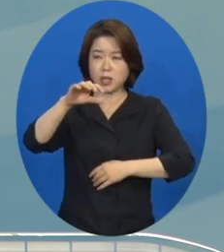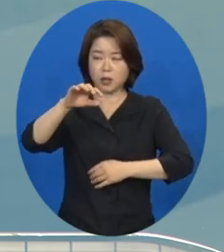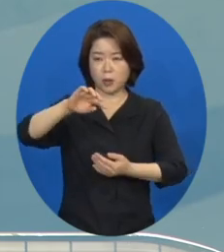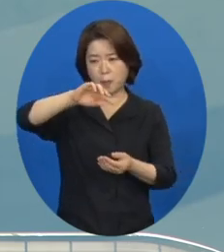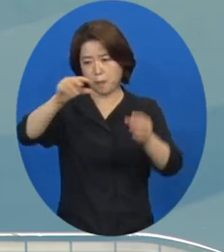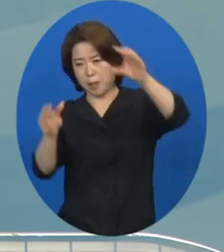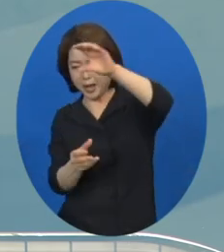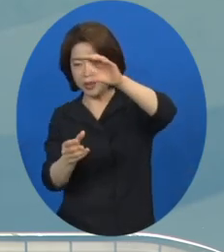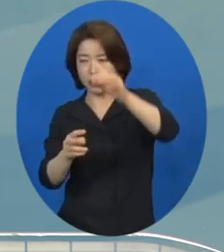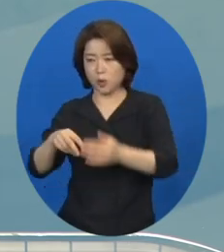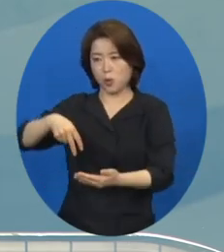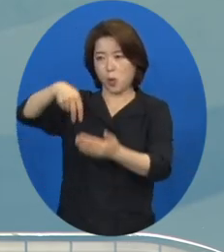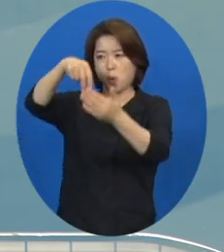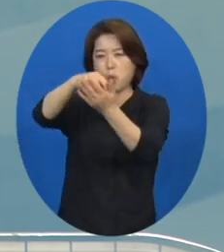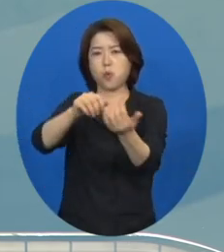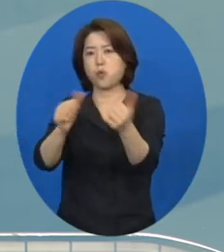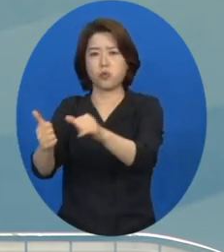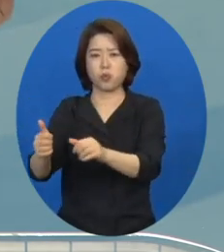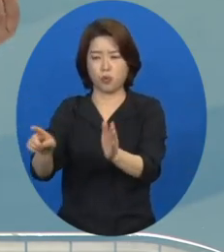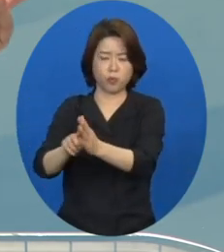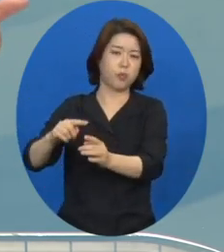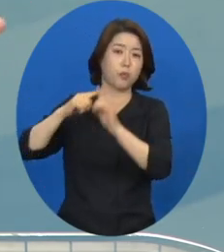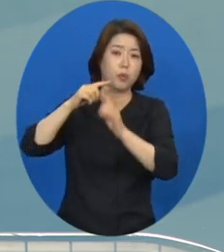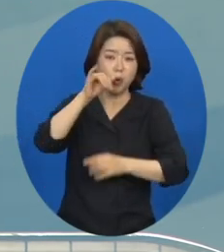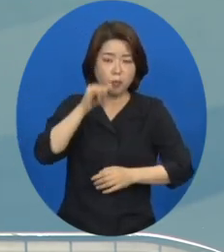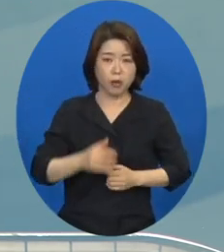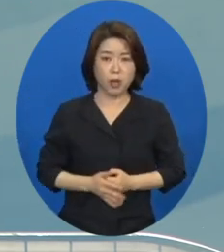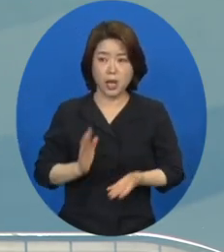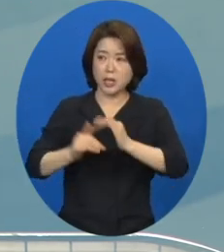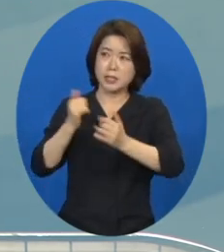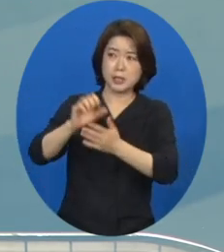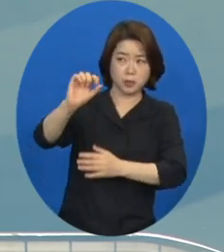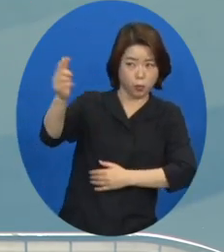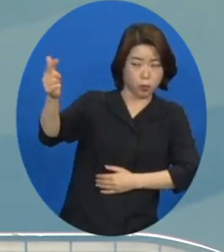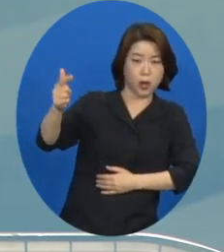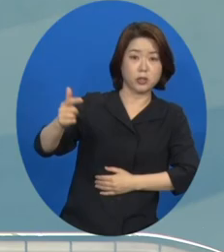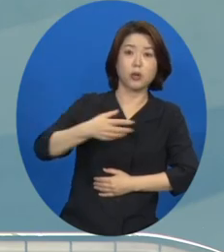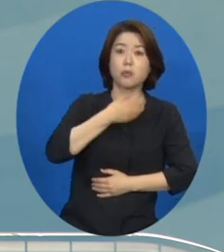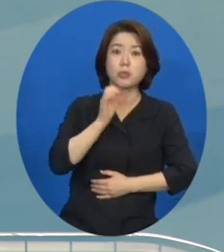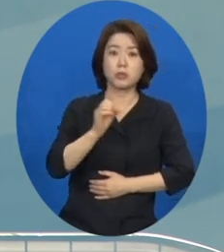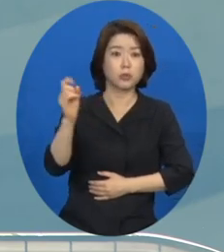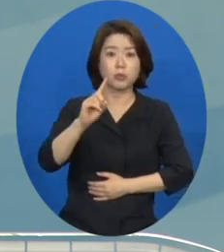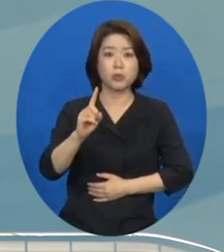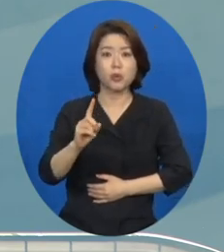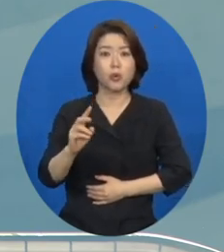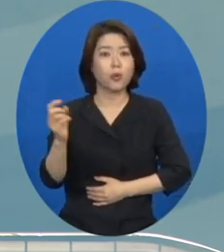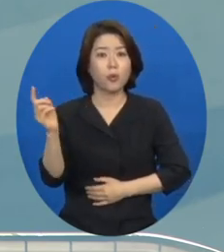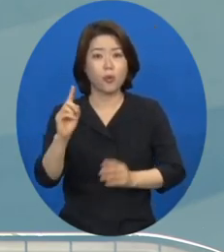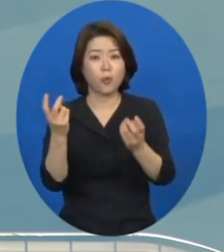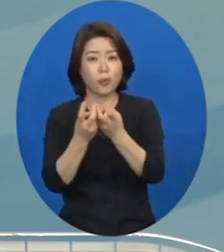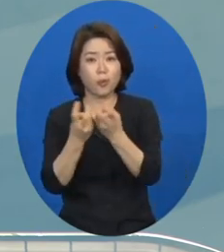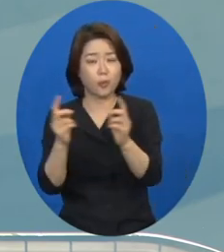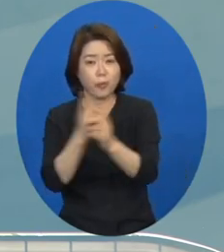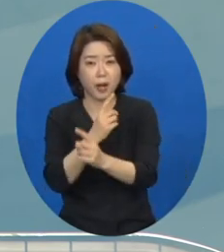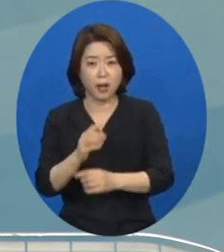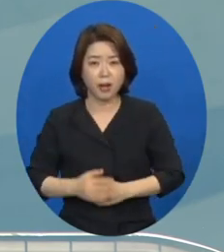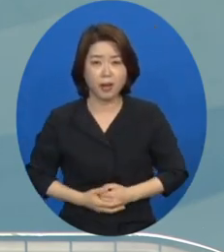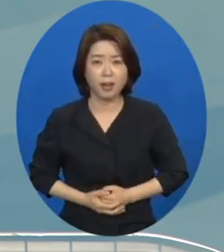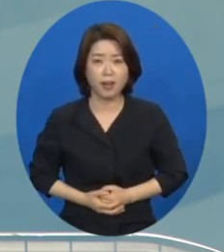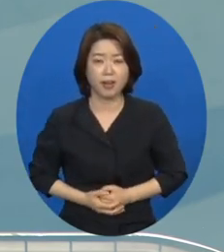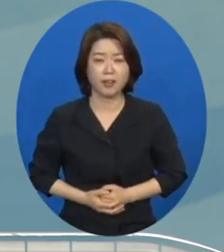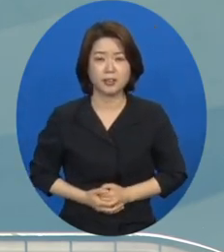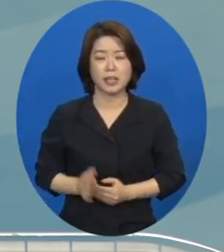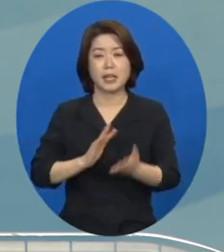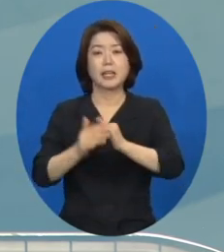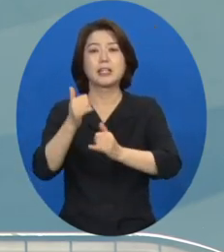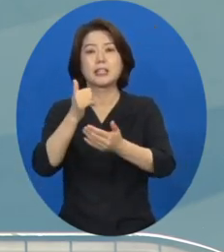순교하잖아요. 아니, 예수님을 그렇게 부인하던 베드로가 어떻게 또 그렇게 바뀌었나요? 예수님께서